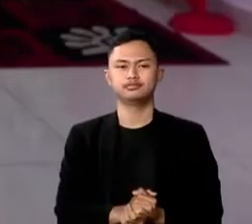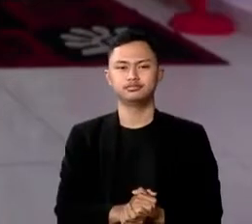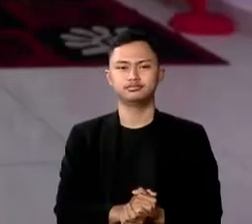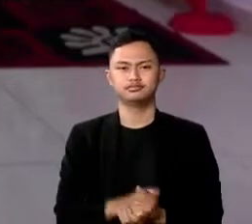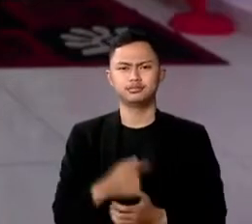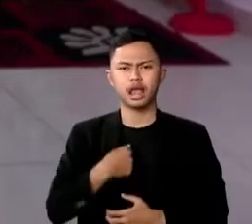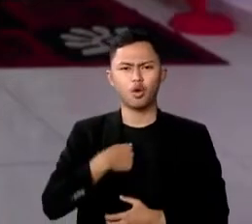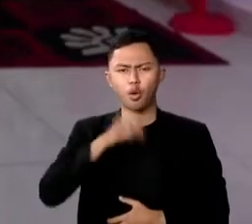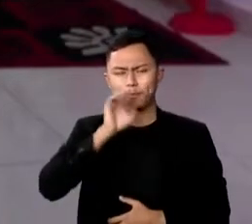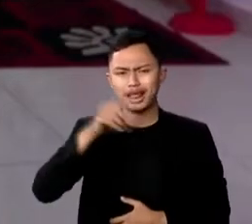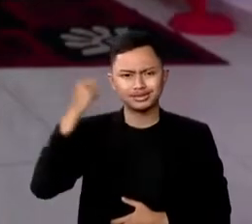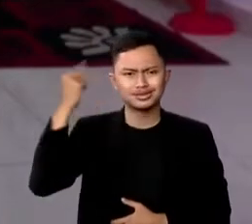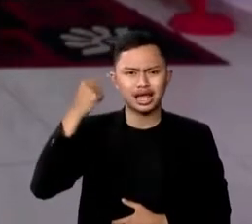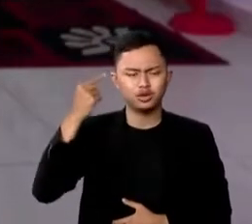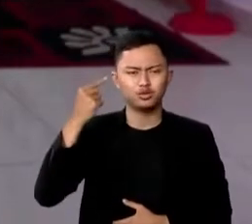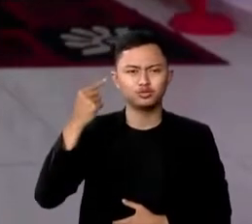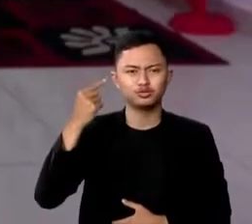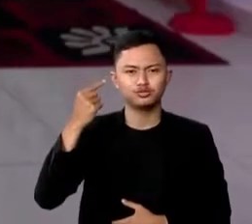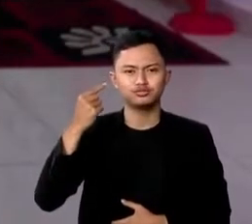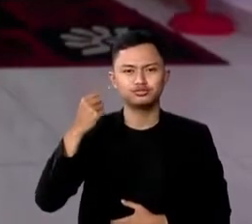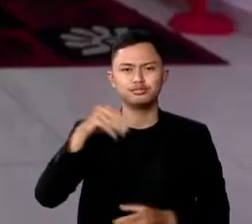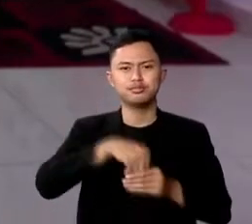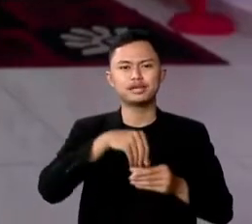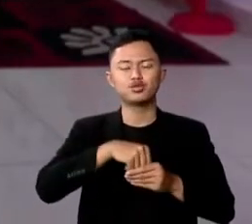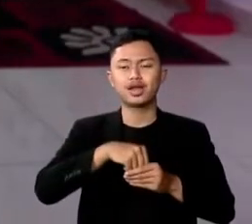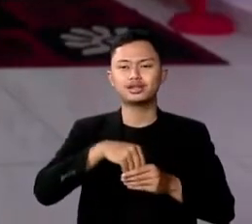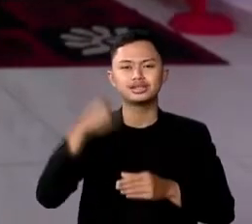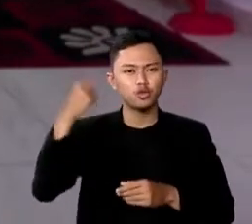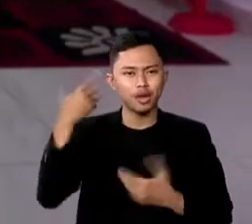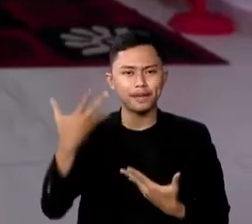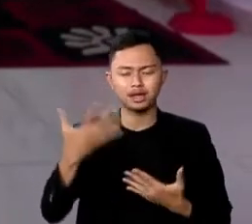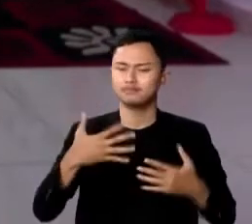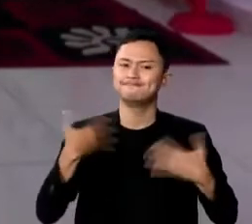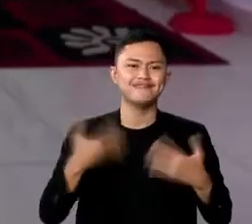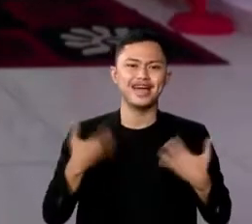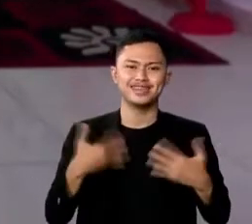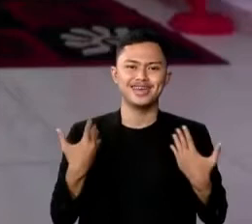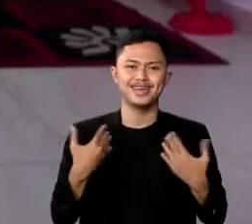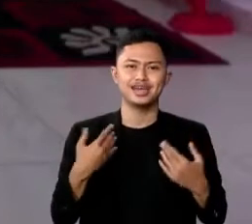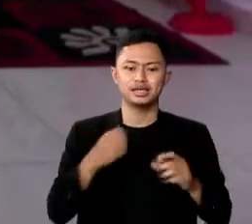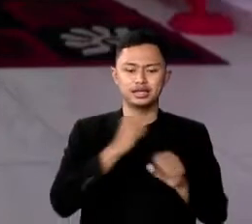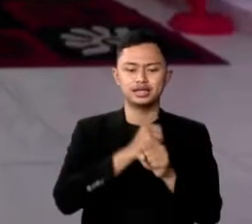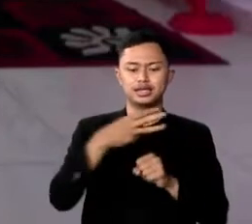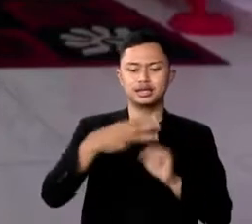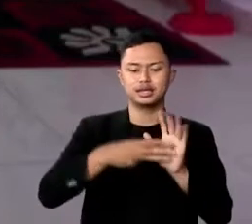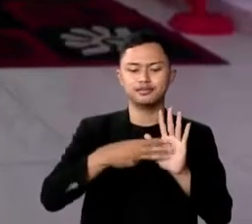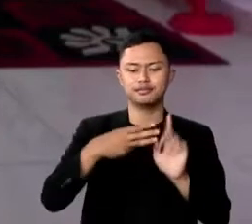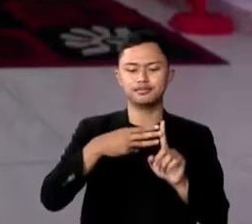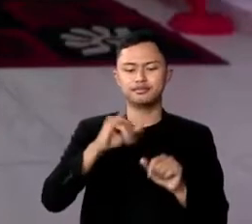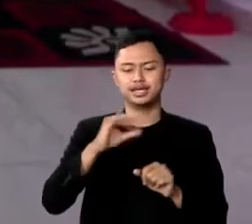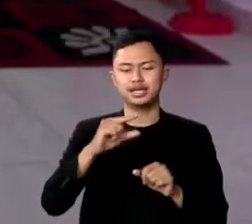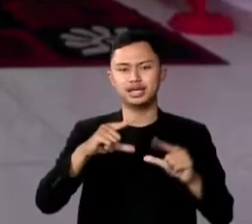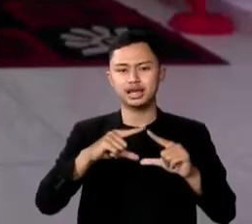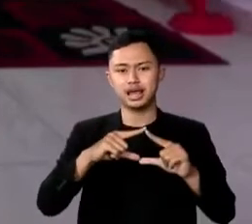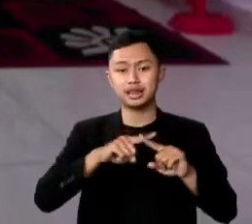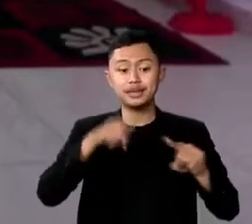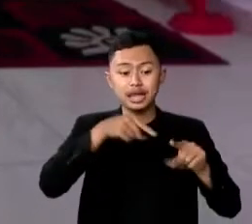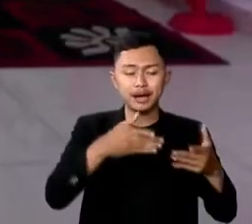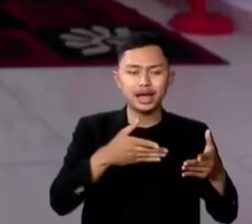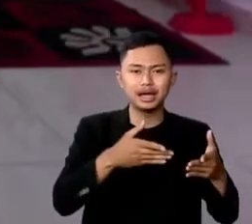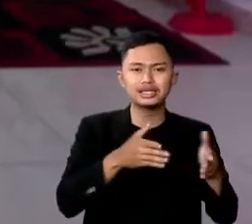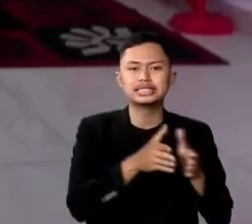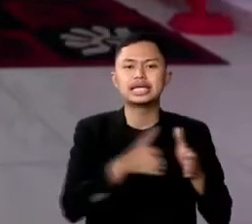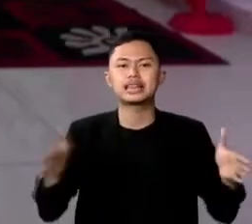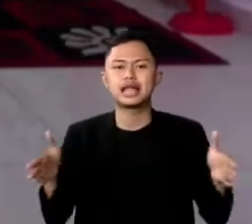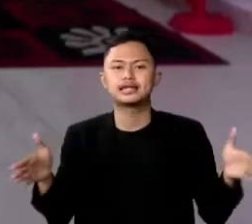nah saya selalu memberikan apa tapi aku selalu gembira tapi gembiranya singkatan huruf d e m b